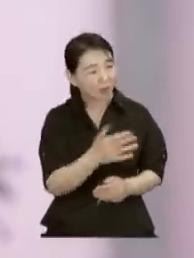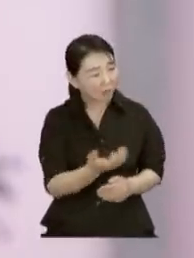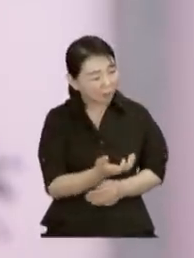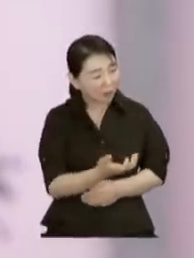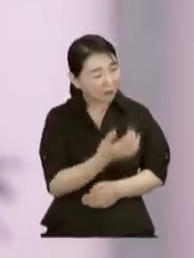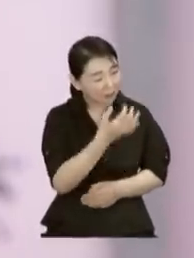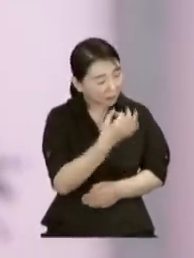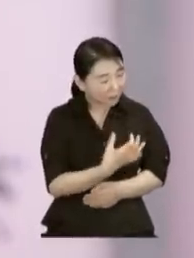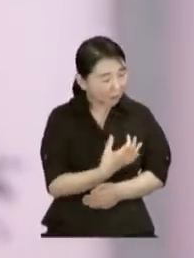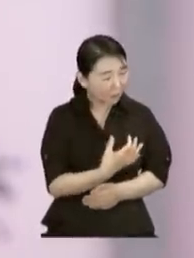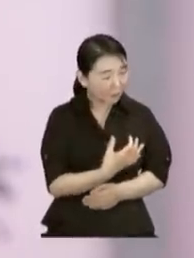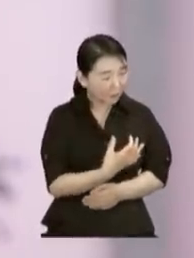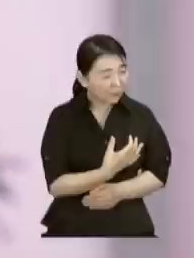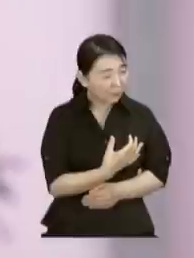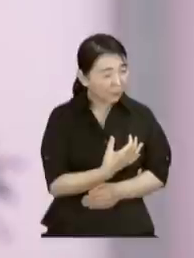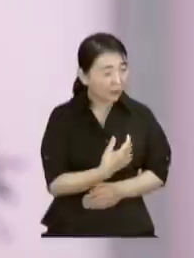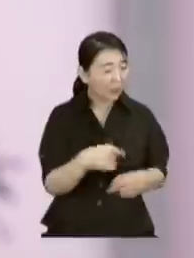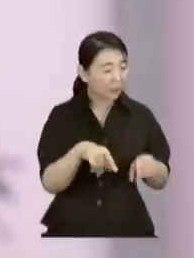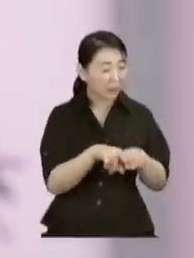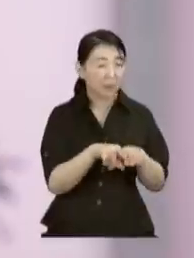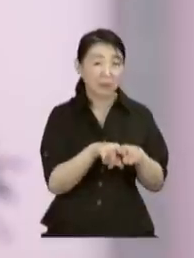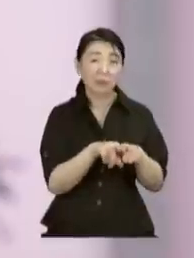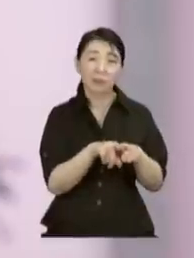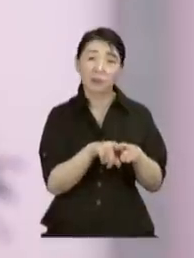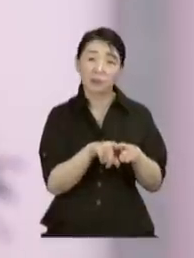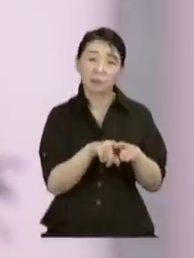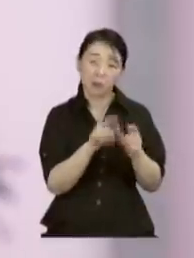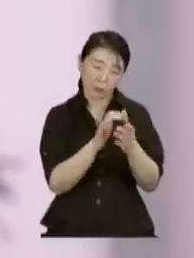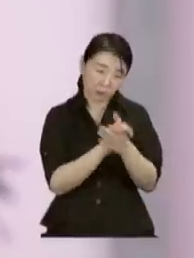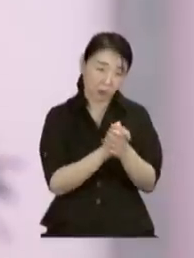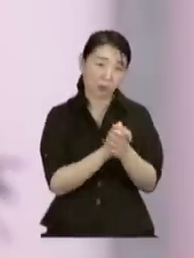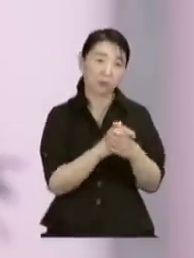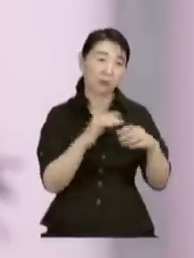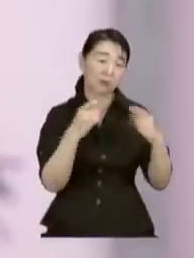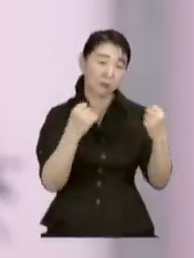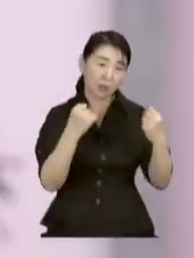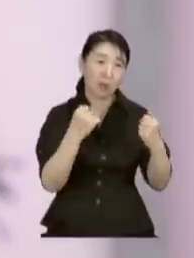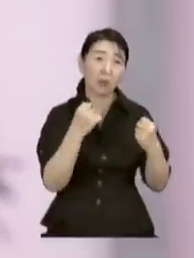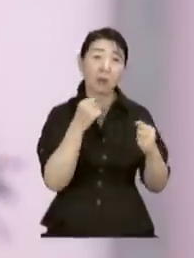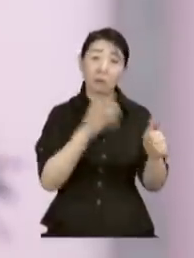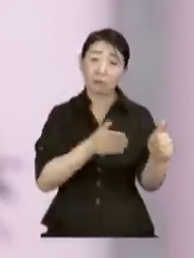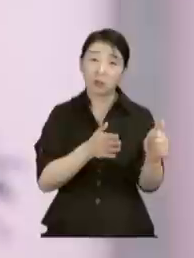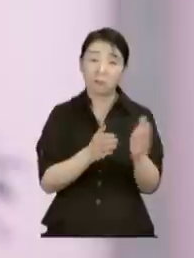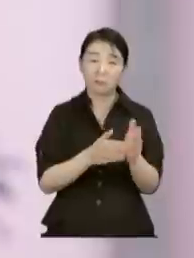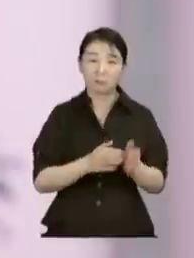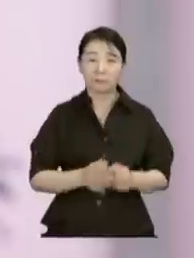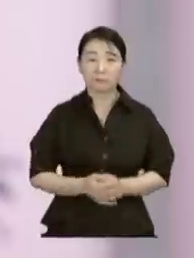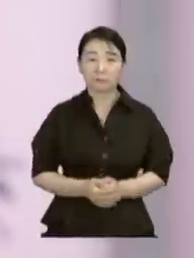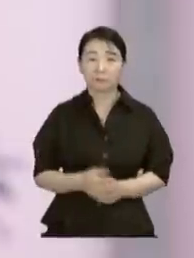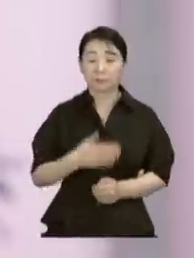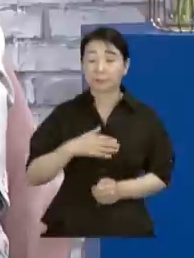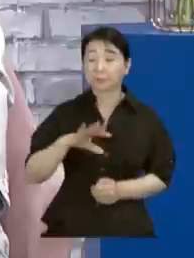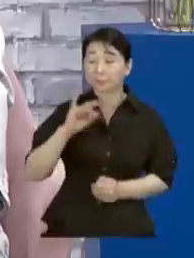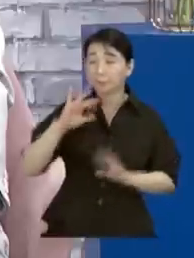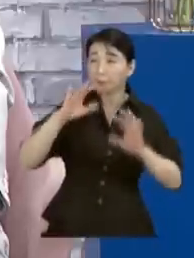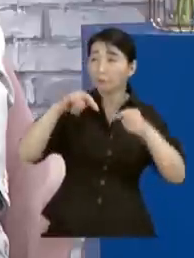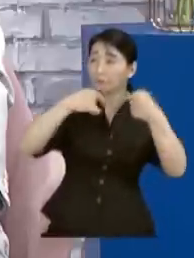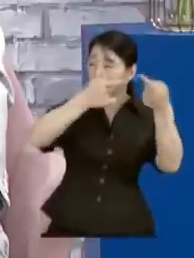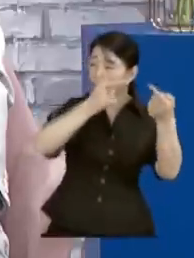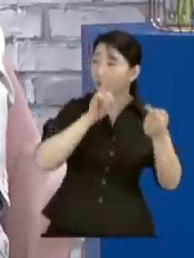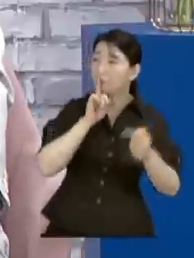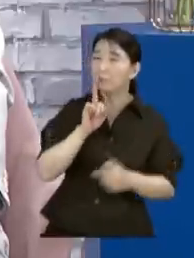아프시고 힘드세요. 같이 기도하고 힘을 내세요. 그랬더니 저는 먼저 천국에 가요.